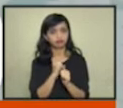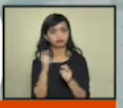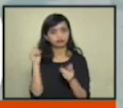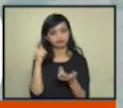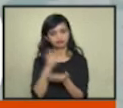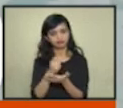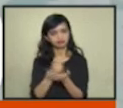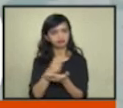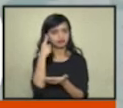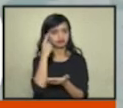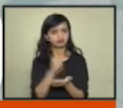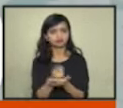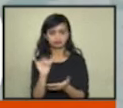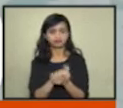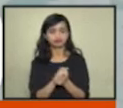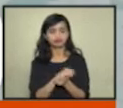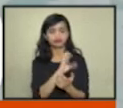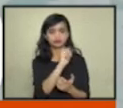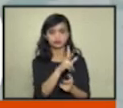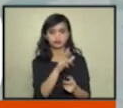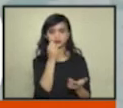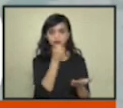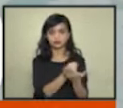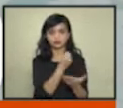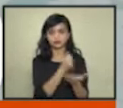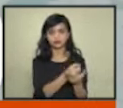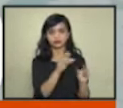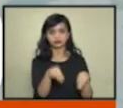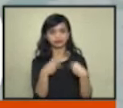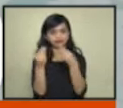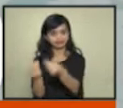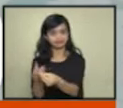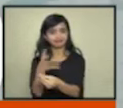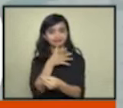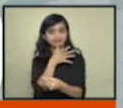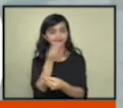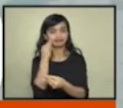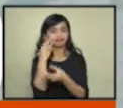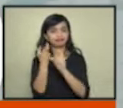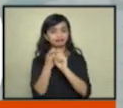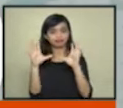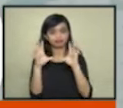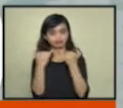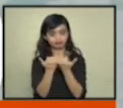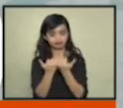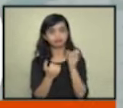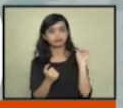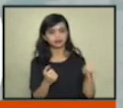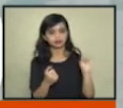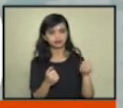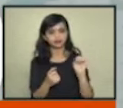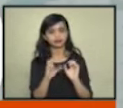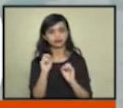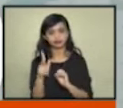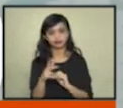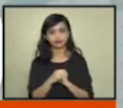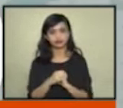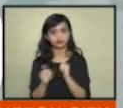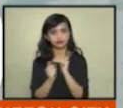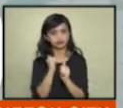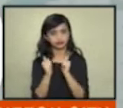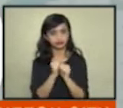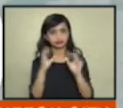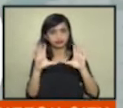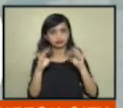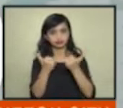yata. Treasurer, okay. Sige, yung sahod na binibigay kay Nanay Emilita galing sa kumpanya. Oo. Okay. So, ibig sabihin